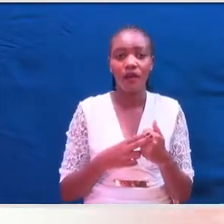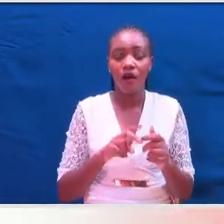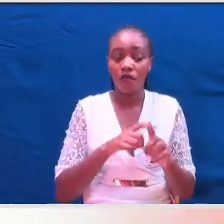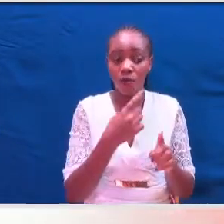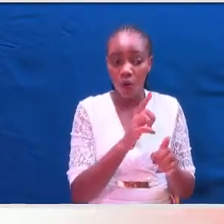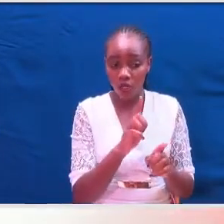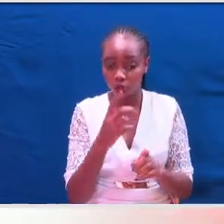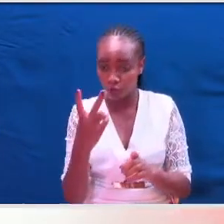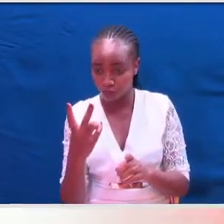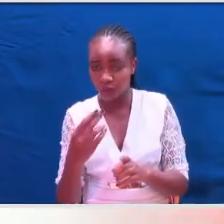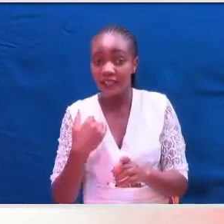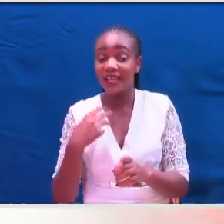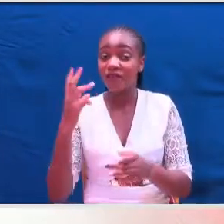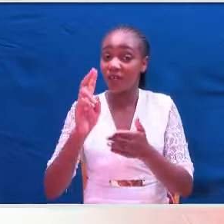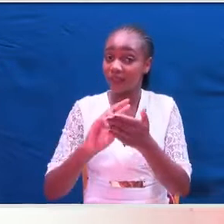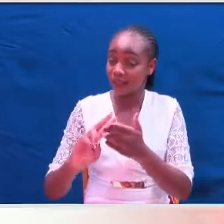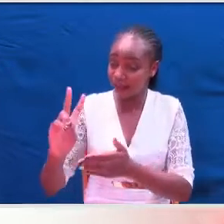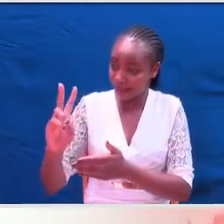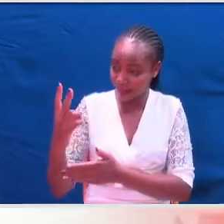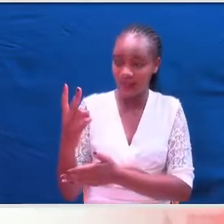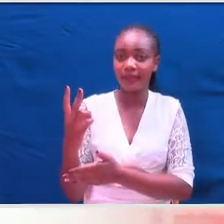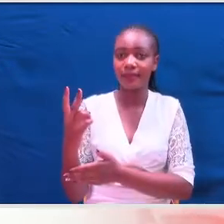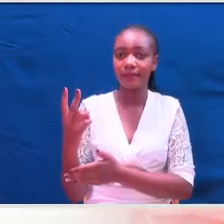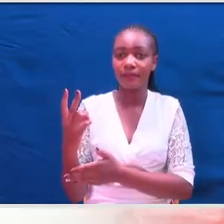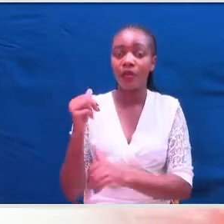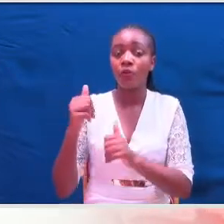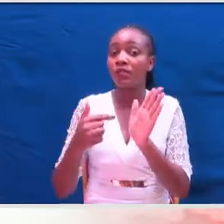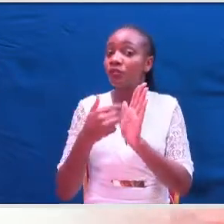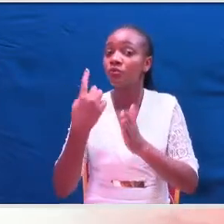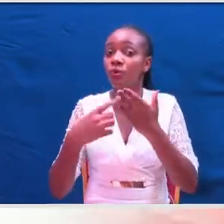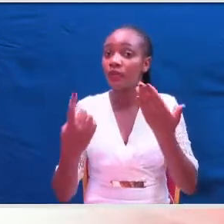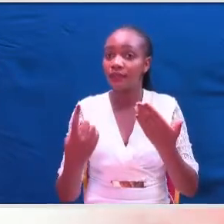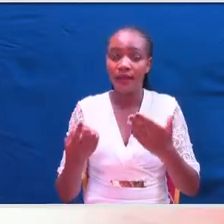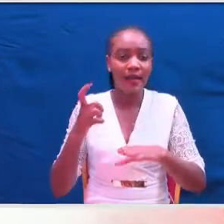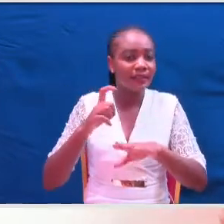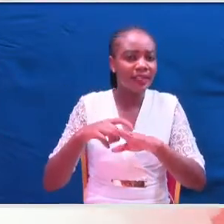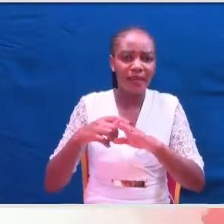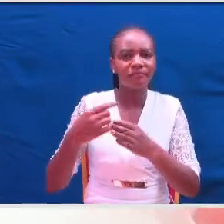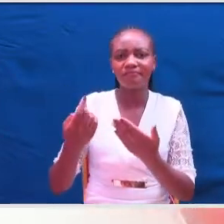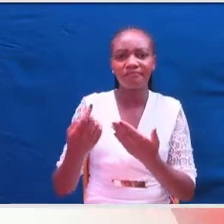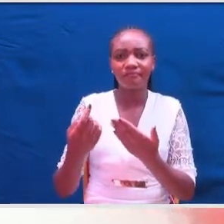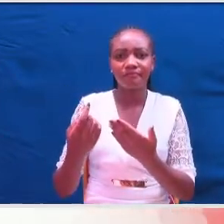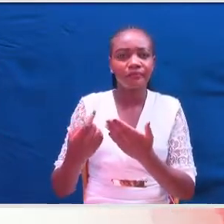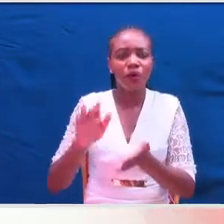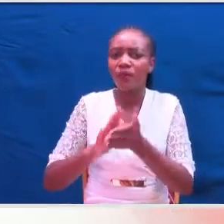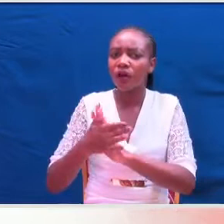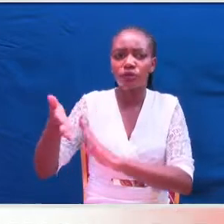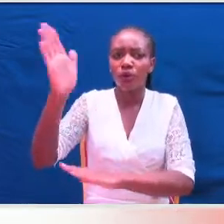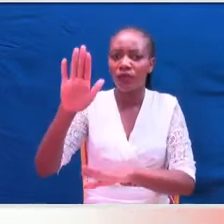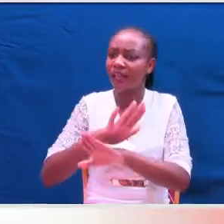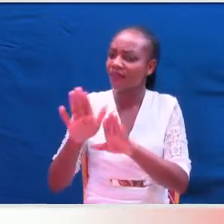sita usoma wa kwanza, nitakusomea tu wa pili. Ya kwamba hata askari wakikesha kulinda bila Mungu wanafanya kazi